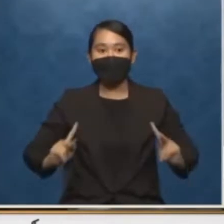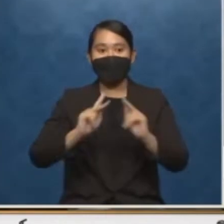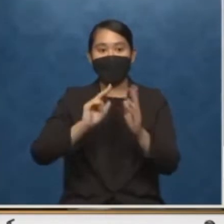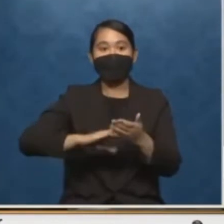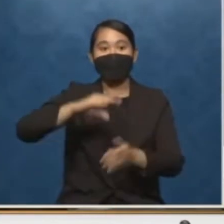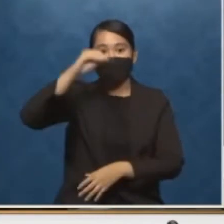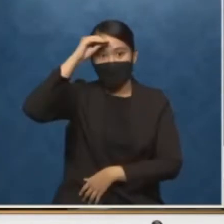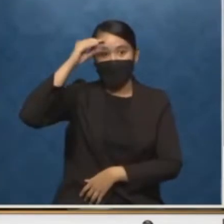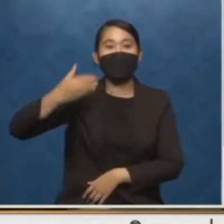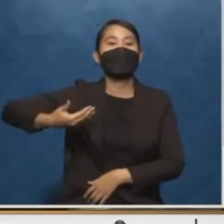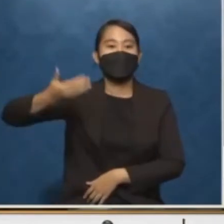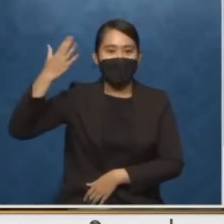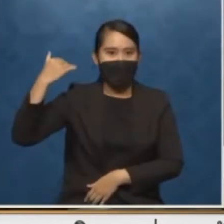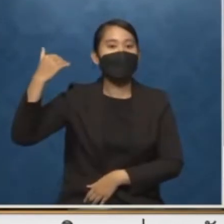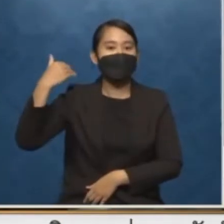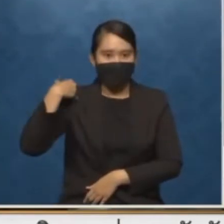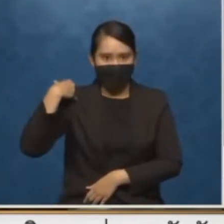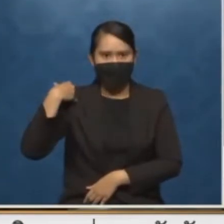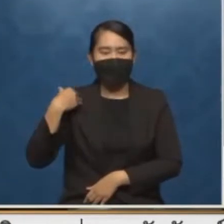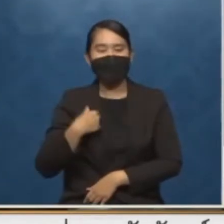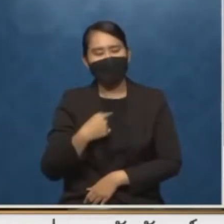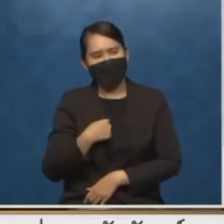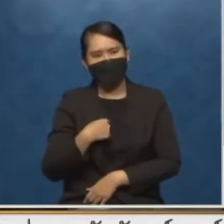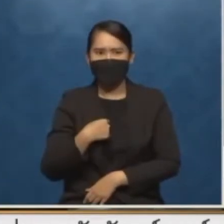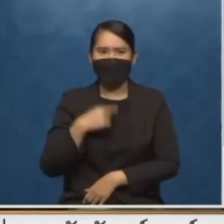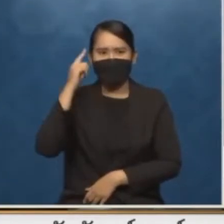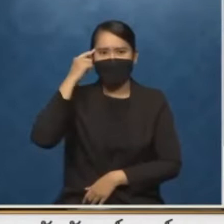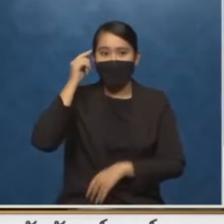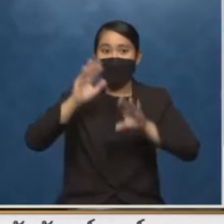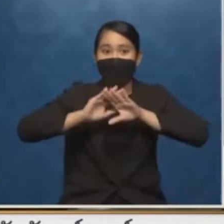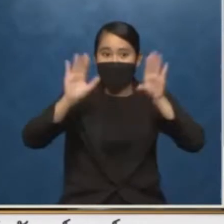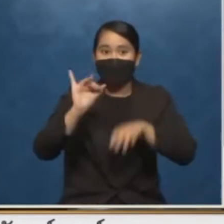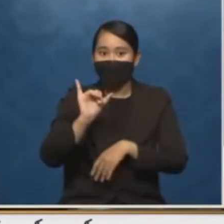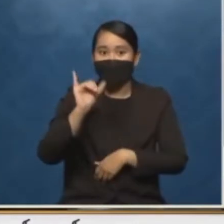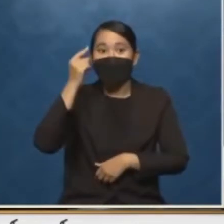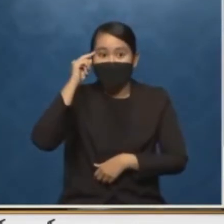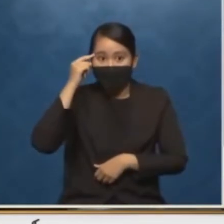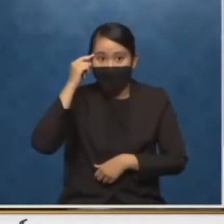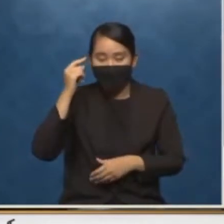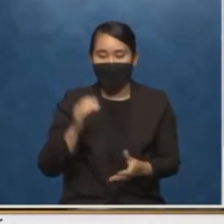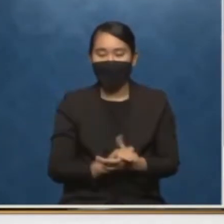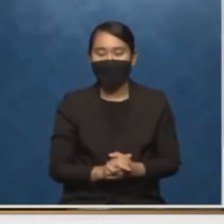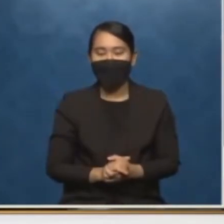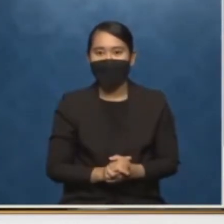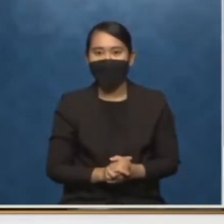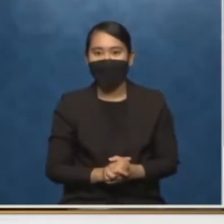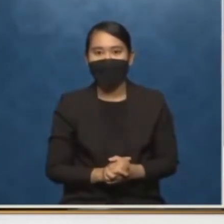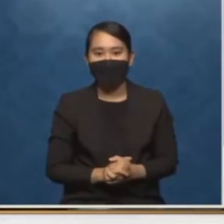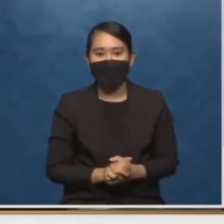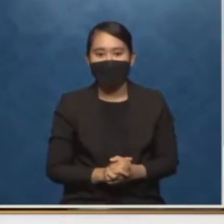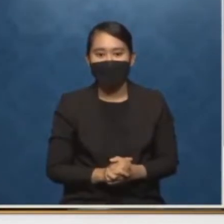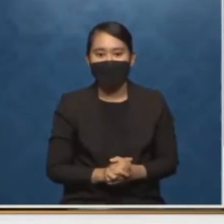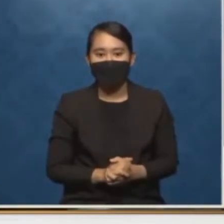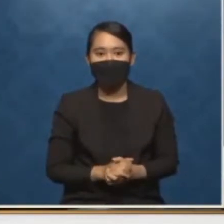แล้วแต่ผมยังไม่ทราบว่ายกเลิกไปหรือยังทั้งนี้เพื่อขยายปริมาณการศึกษ